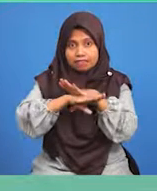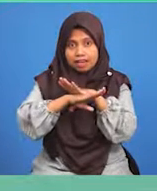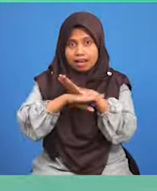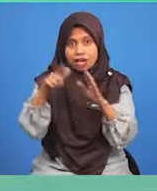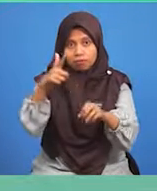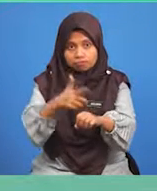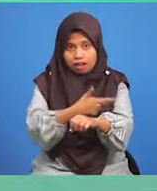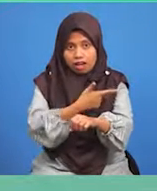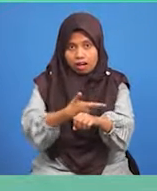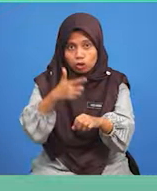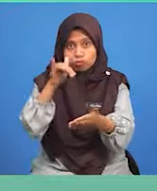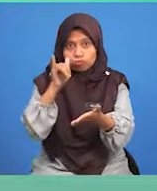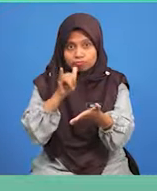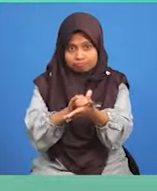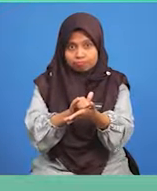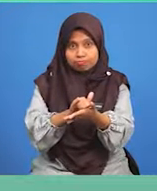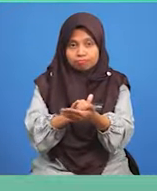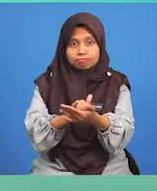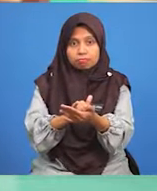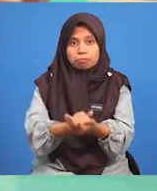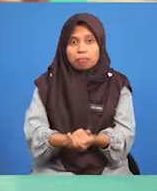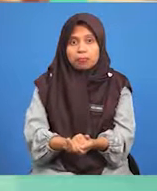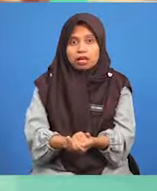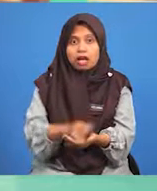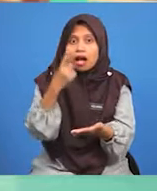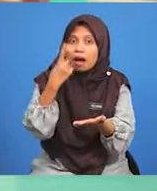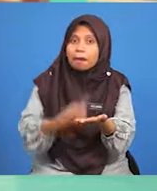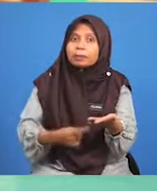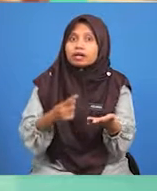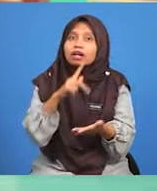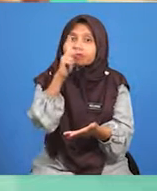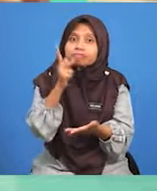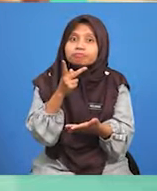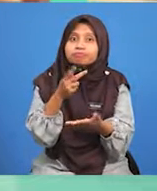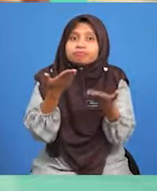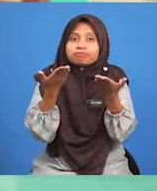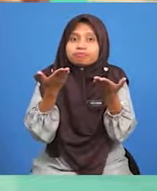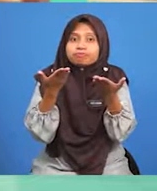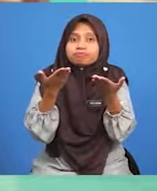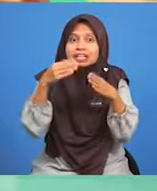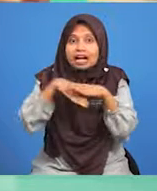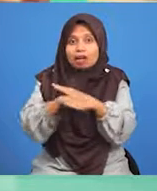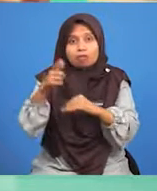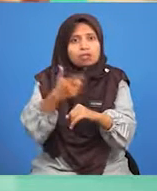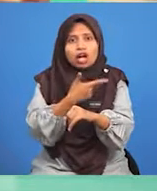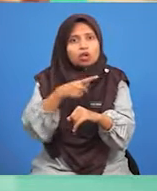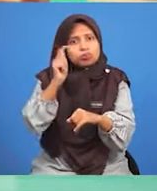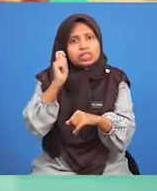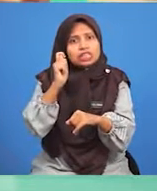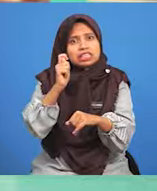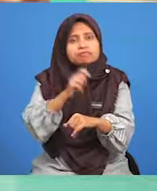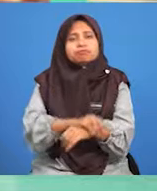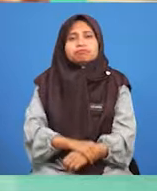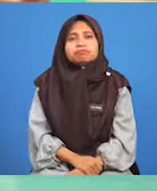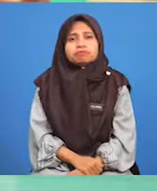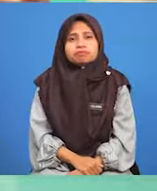lagu yang Cikgu nyanyikan tadi Apakah kata tanya dalam lagu ganci